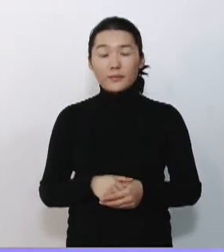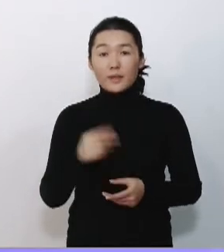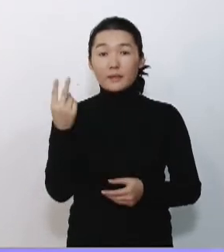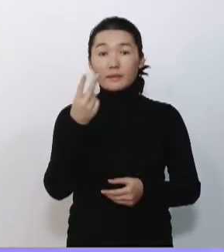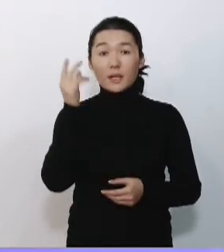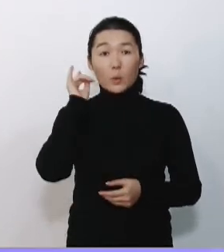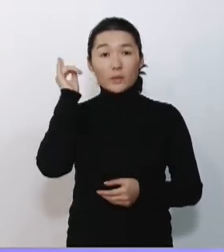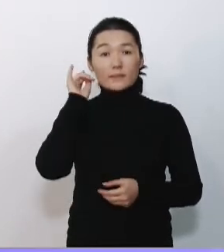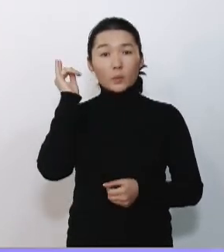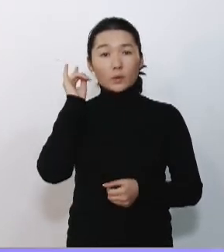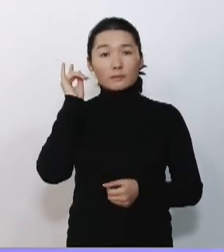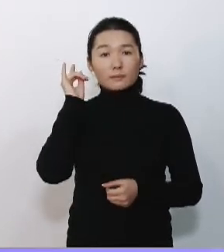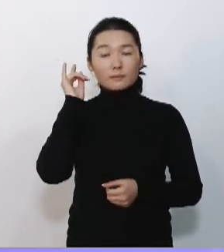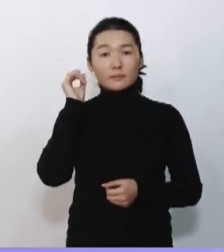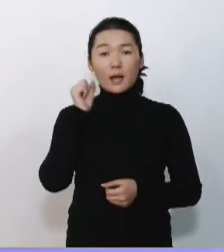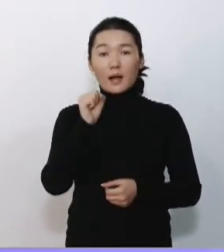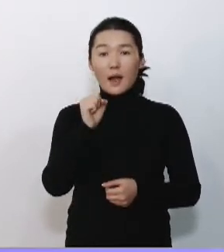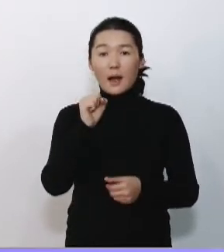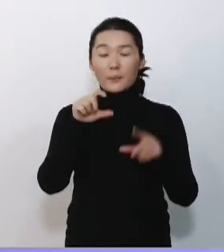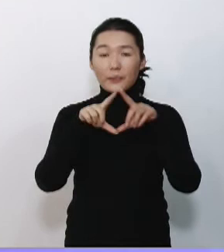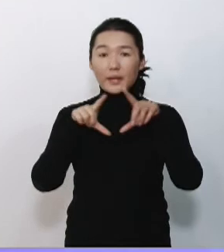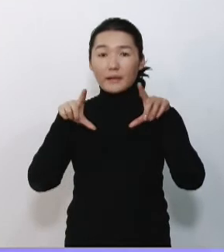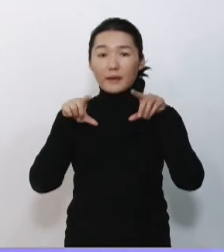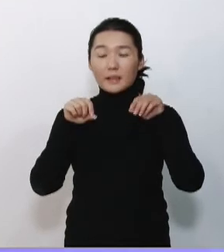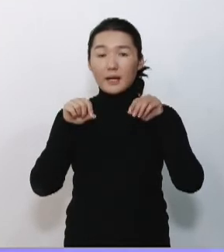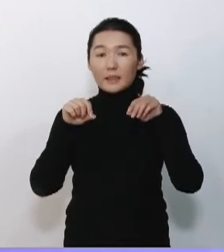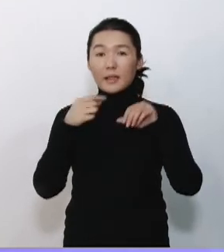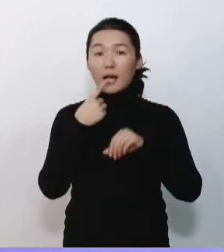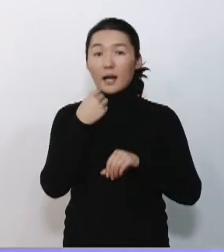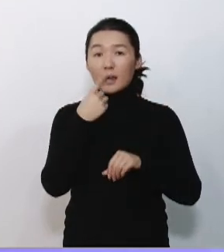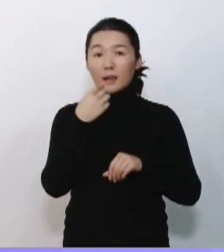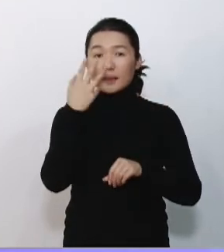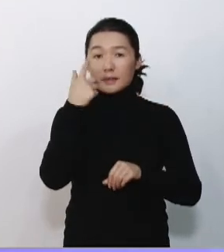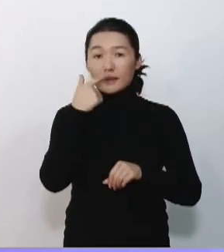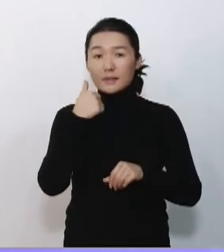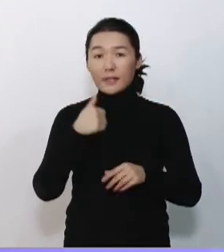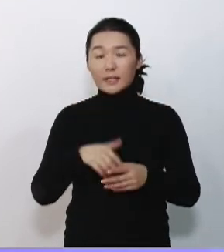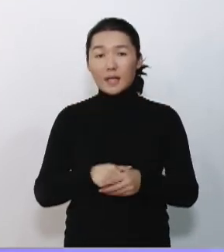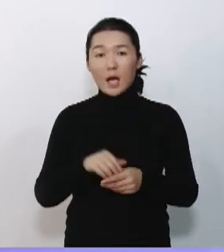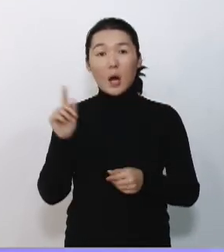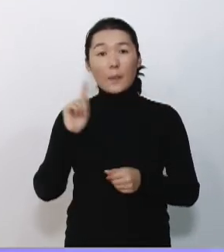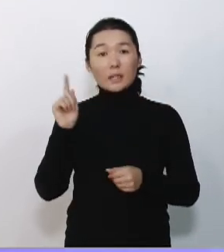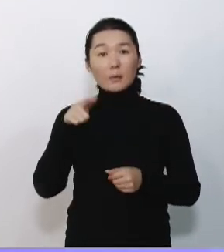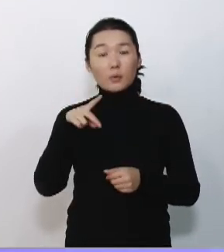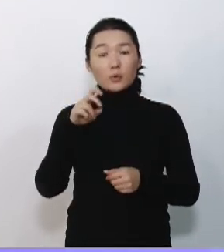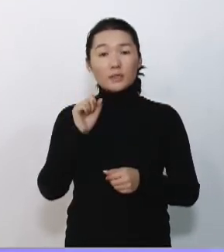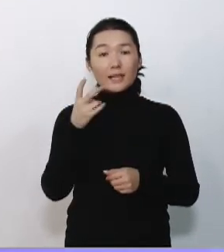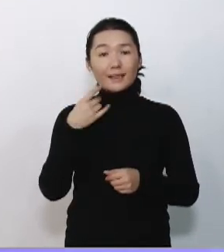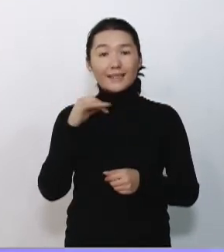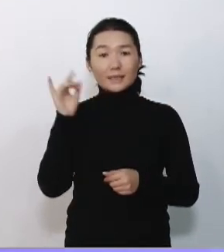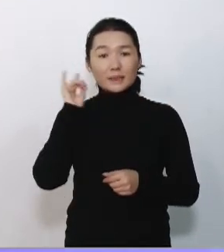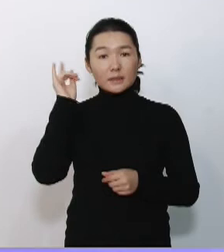Второй звук – А квадрат красного цвета, потому что гласный